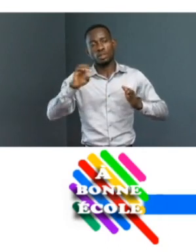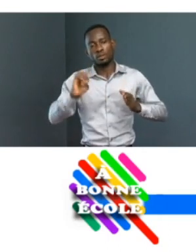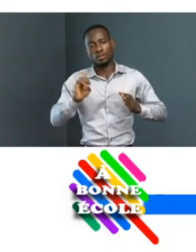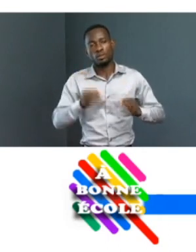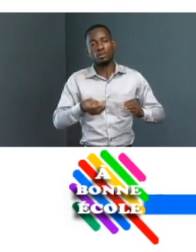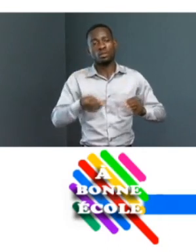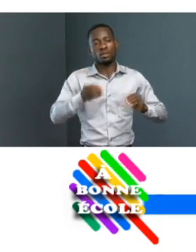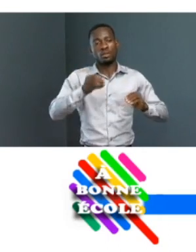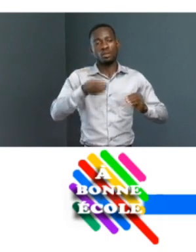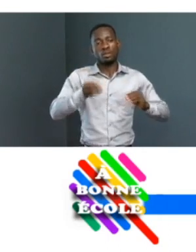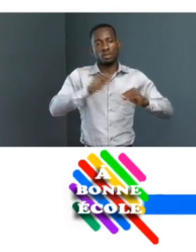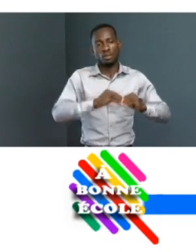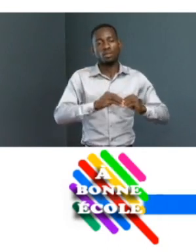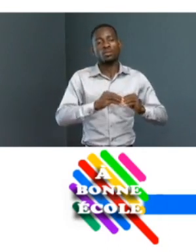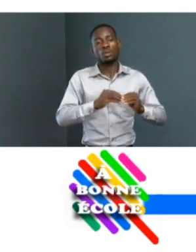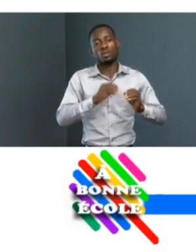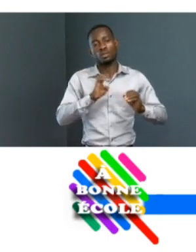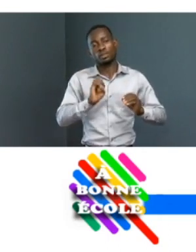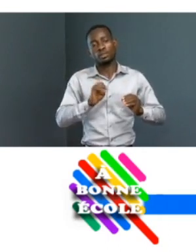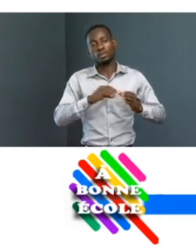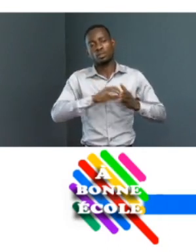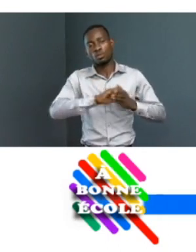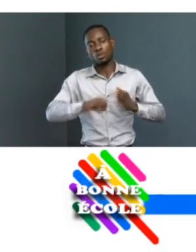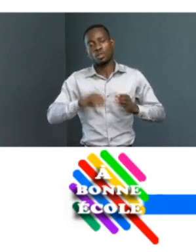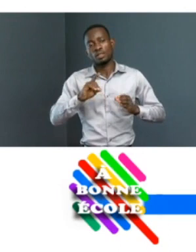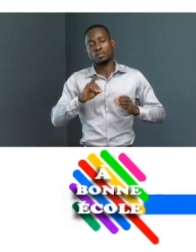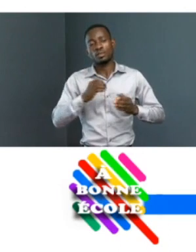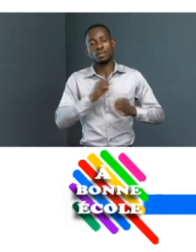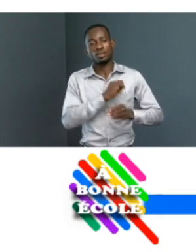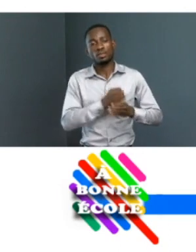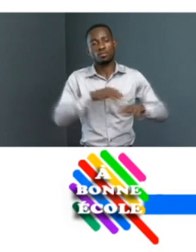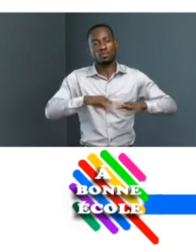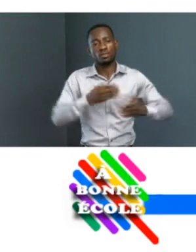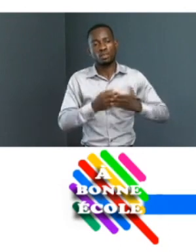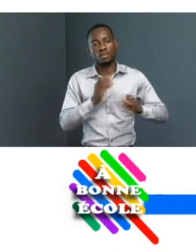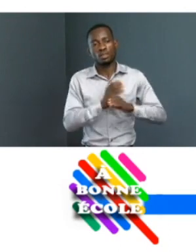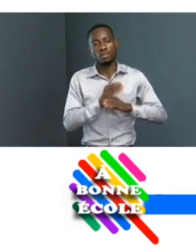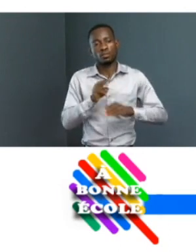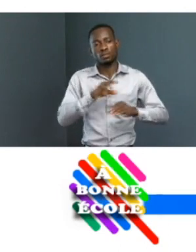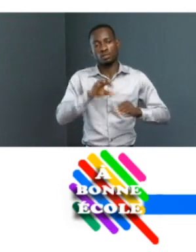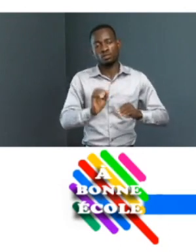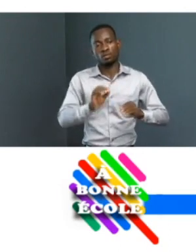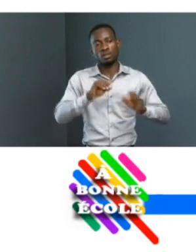l'apport énergétique moins la dépense énergétique. Donc, si vous faites bien le calcul, vous allez trouver moins